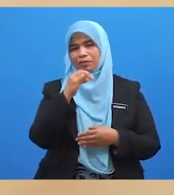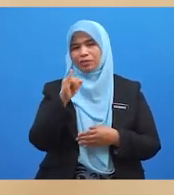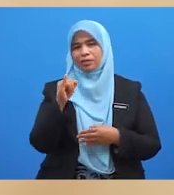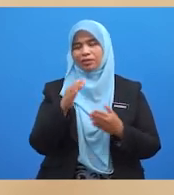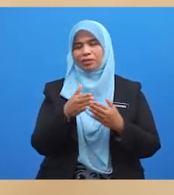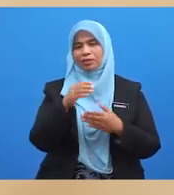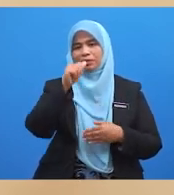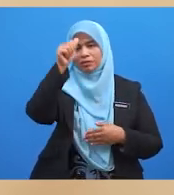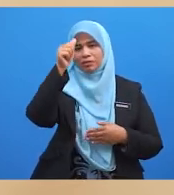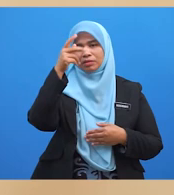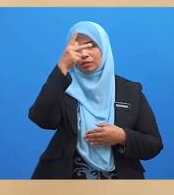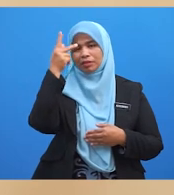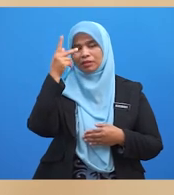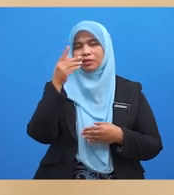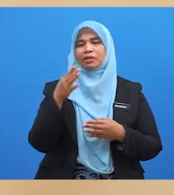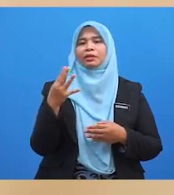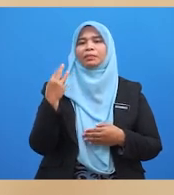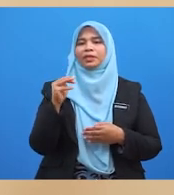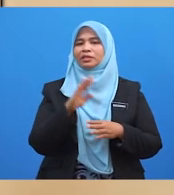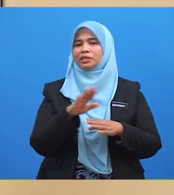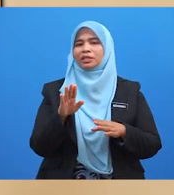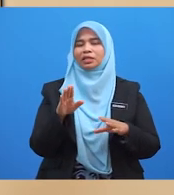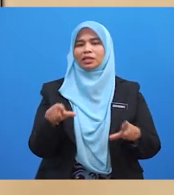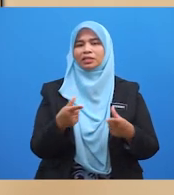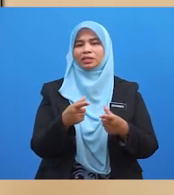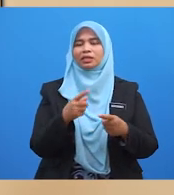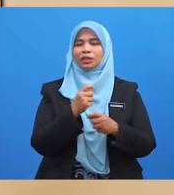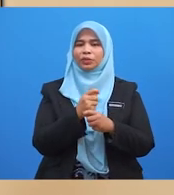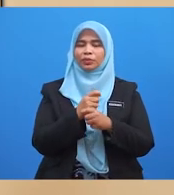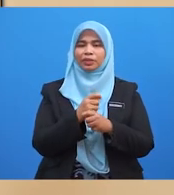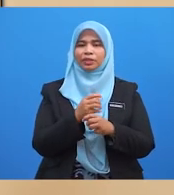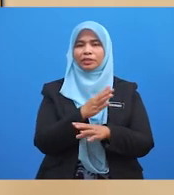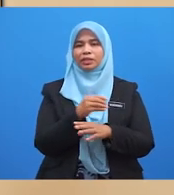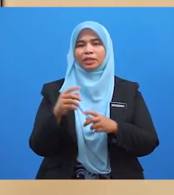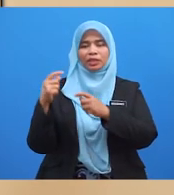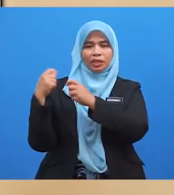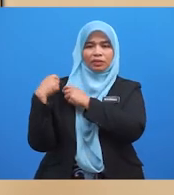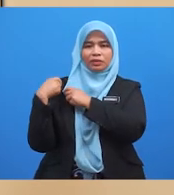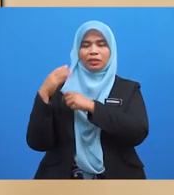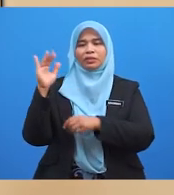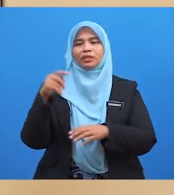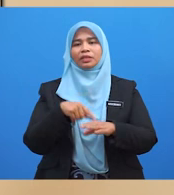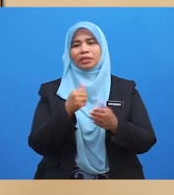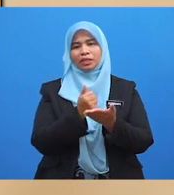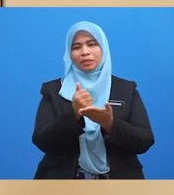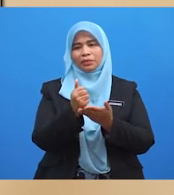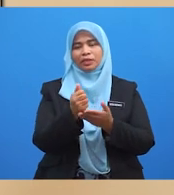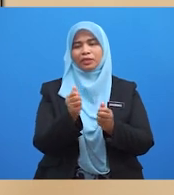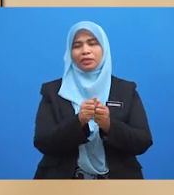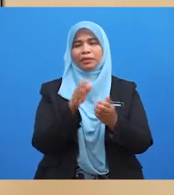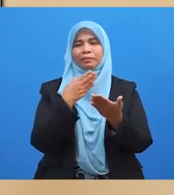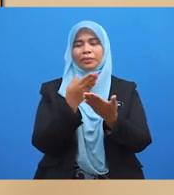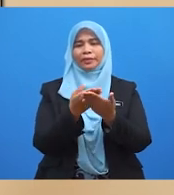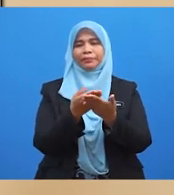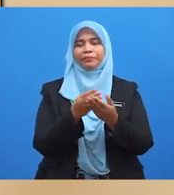mereka tidak melaksanakan tugas dan tanggungjawab yang diamanahkan dengan baik.